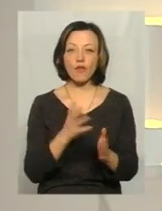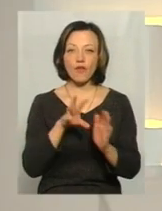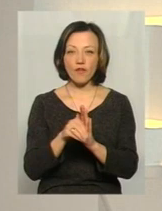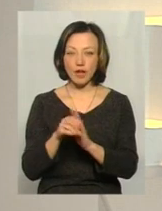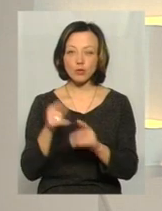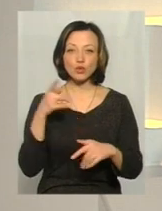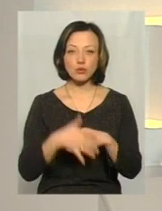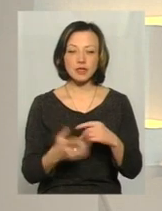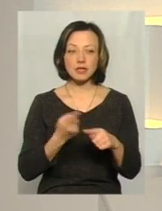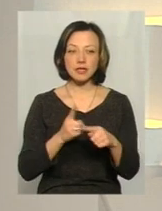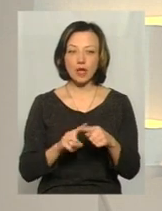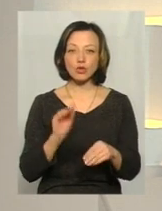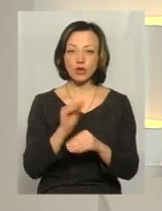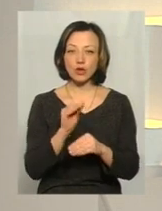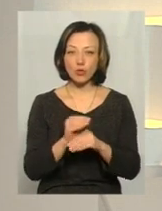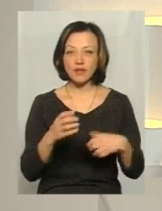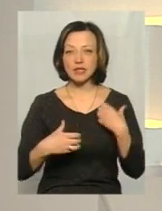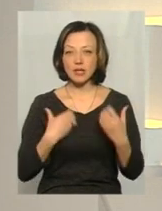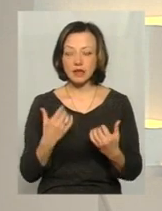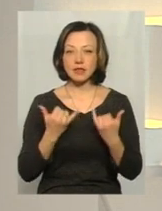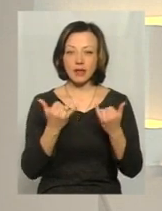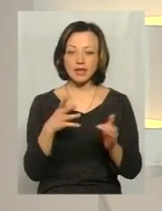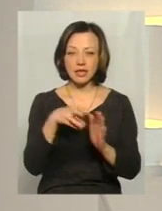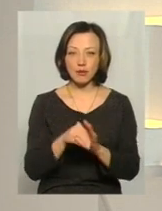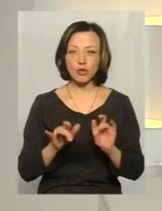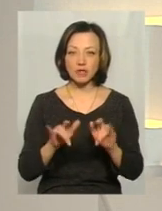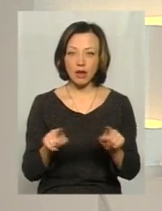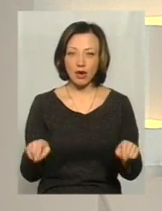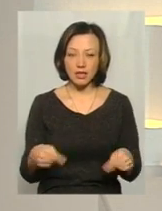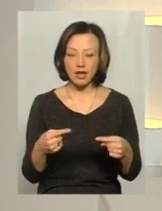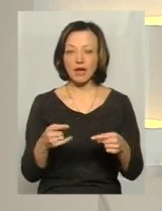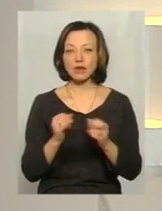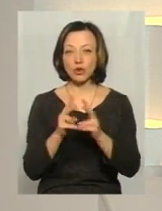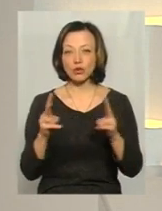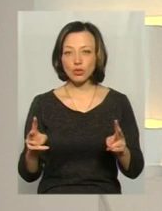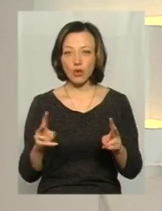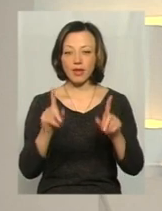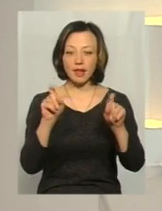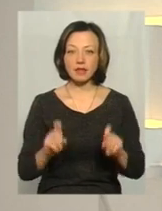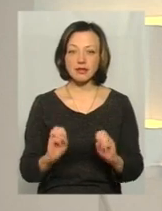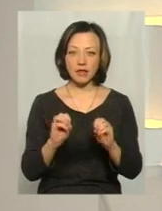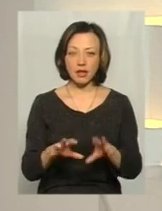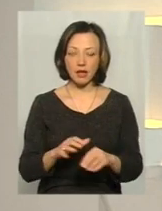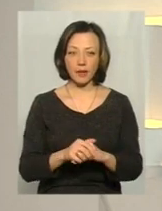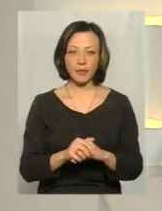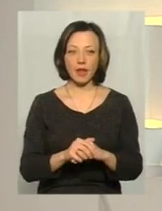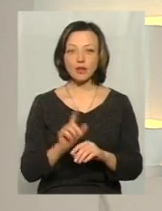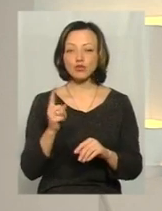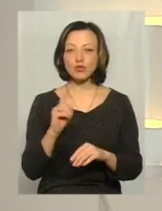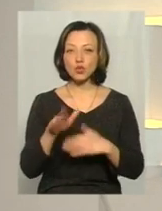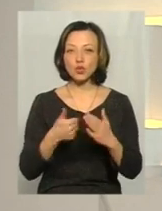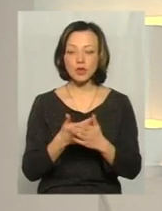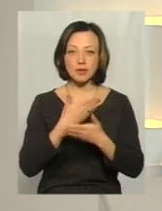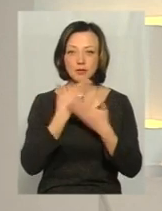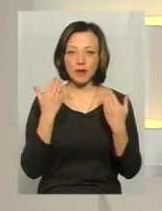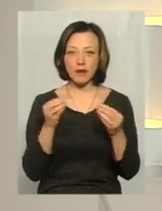і розуміємо, що це додаткові стреси і для задіяних у процесі організації, і для тих, хто ті тести складає. А от чому досі